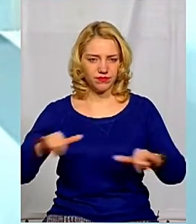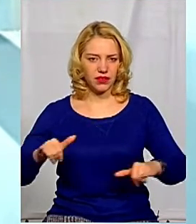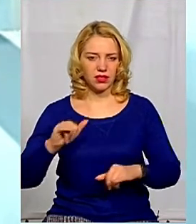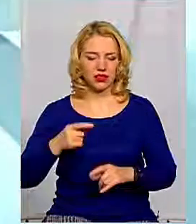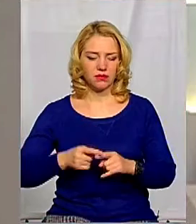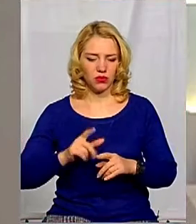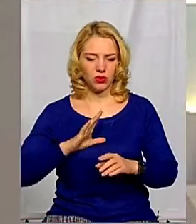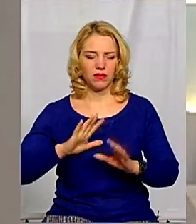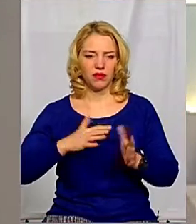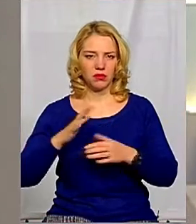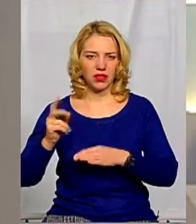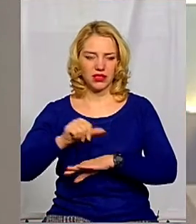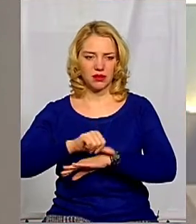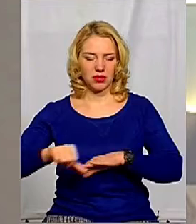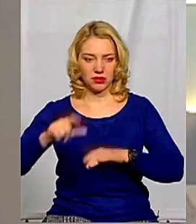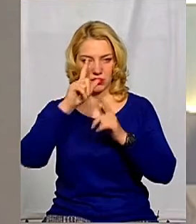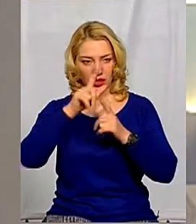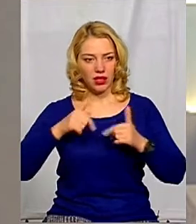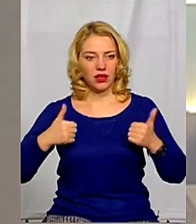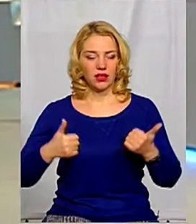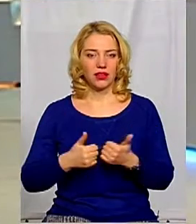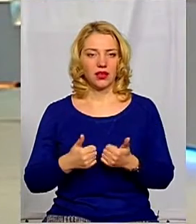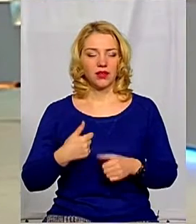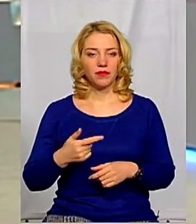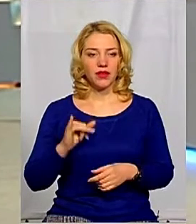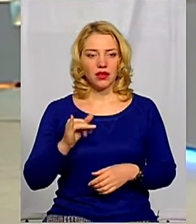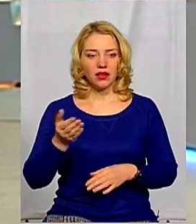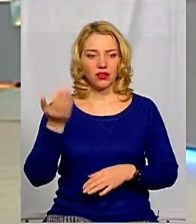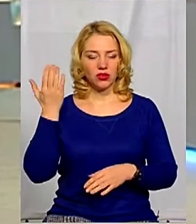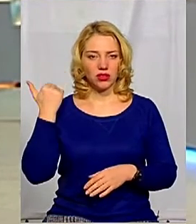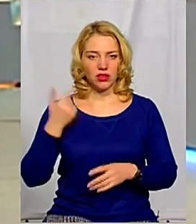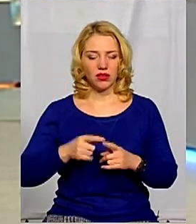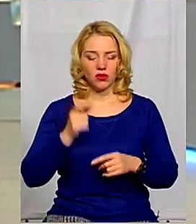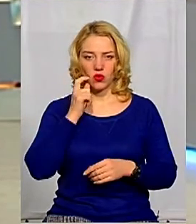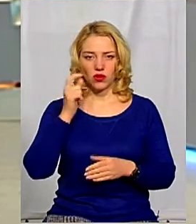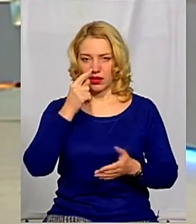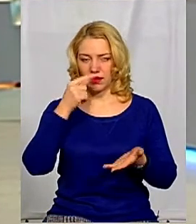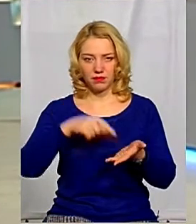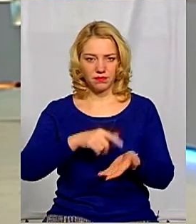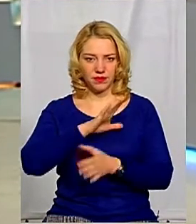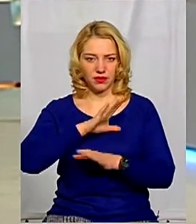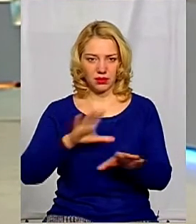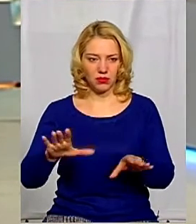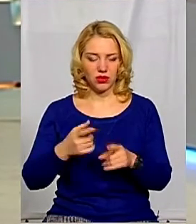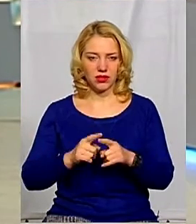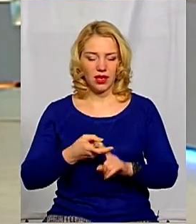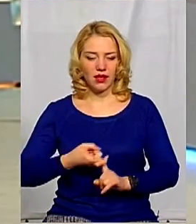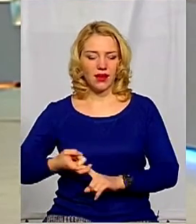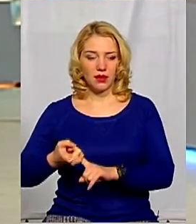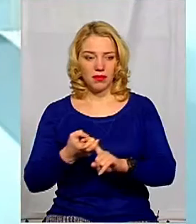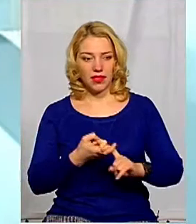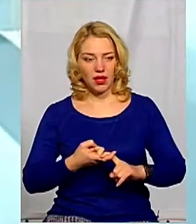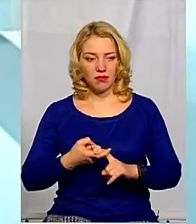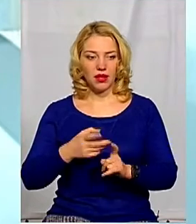за межами Китаю. А тоді Україна вона дісталася? Тоді Україна вона не дісталась, ця епідемія